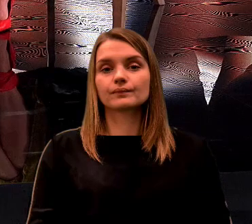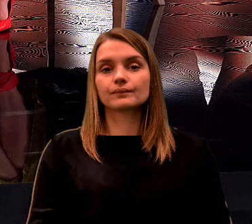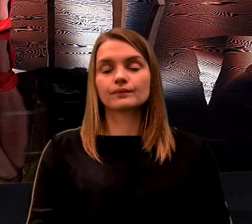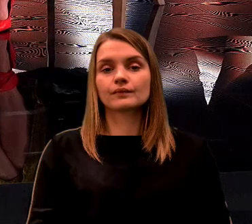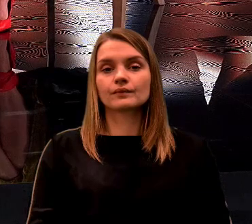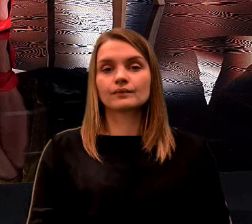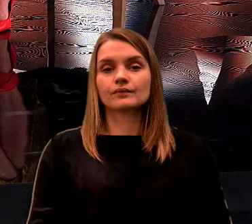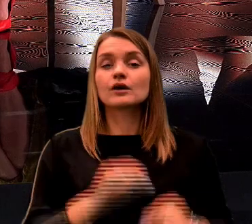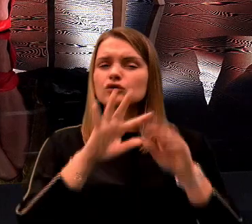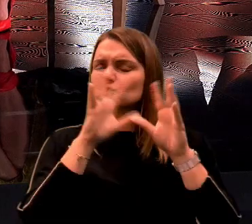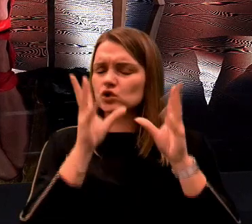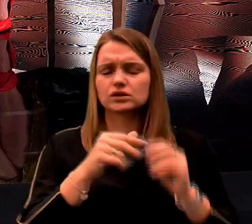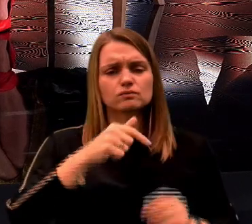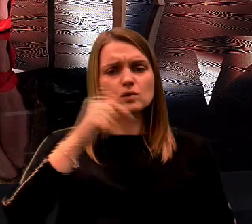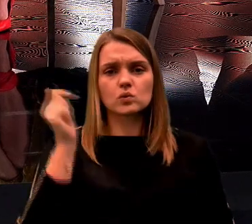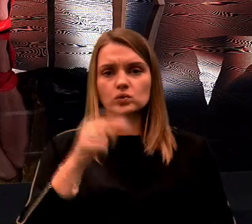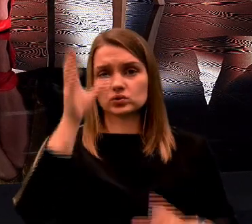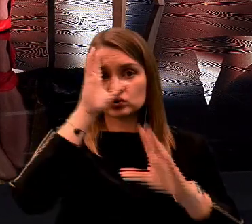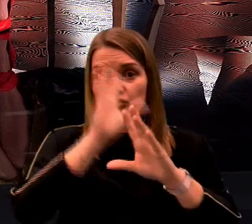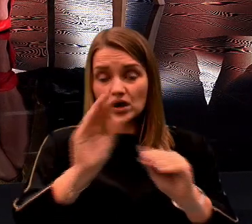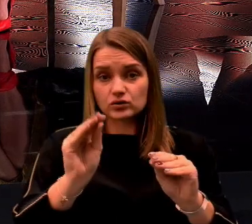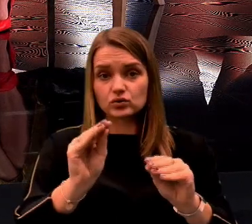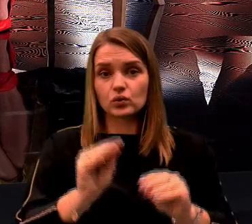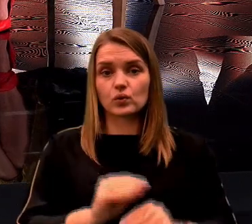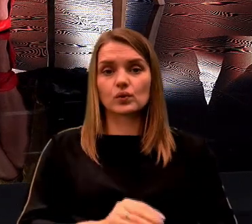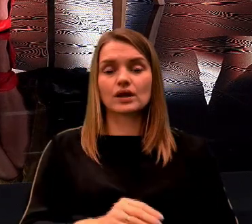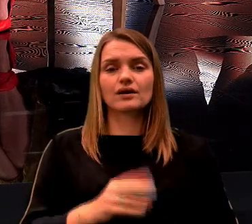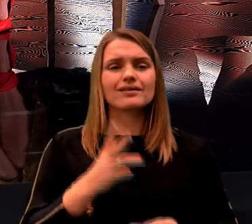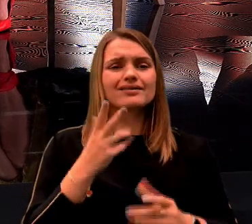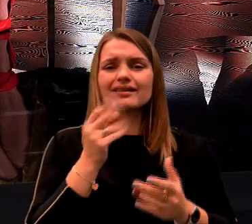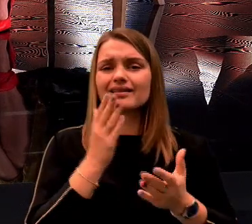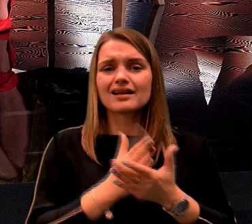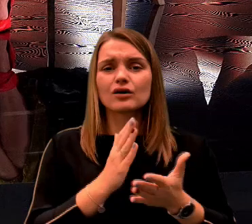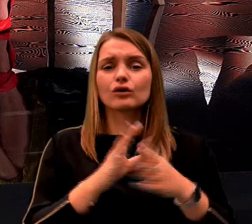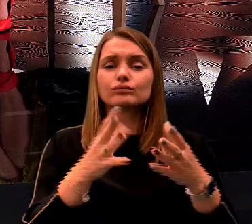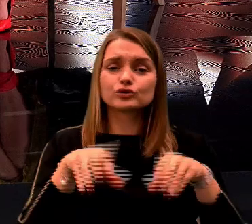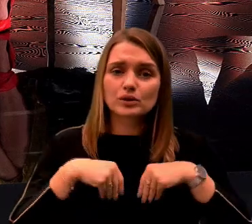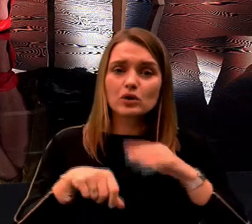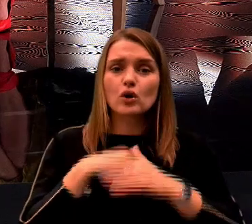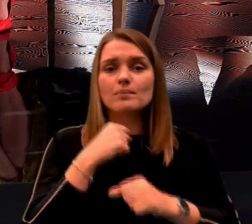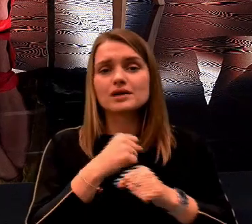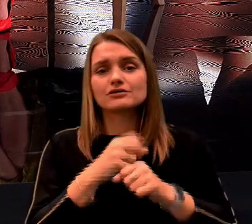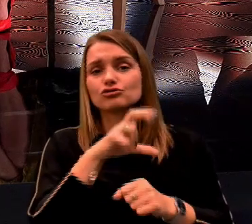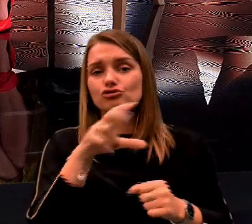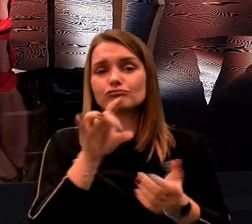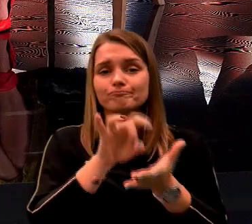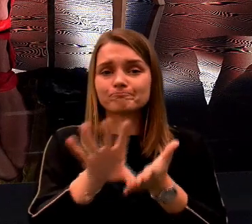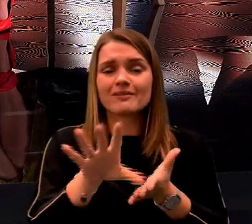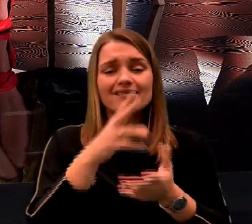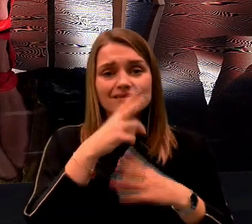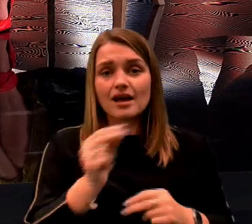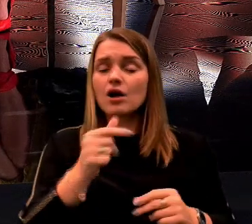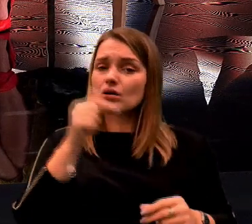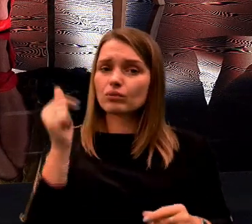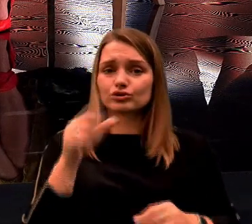naprawdę należy się szacunek i to niezależnie od tego, jaki model pracy przyjmiemy. To jest w ogóle bezsporne. I może niekoniecznie jak